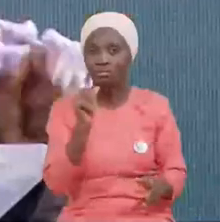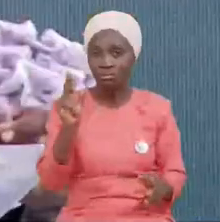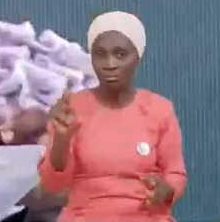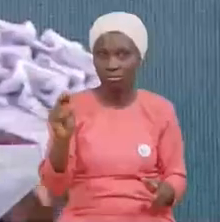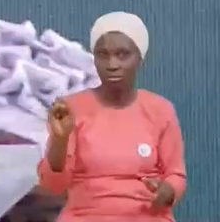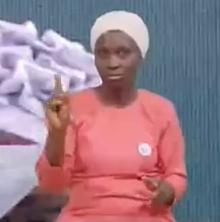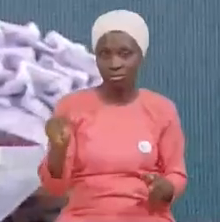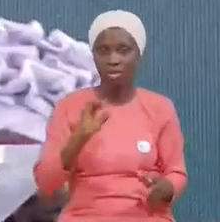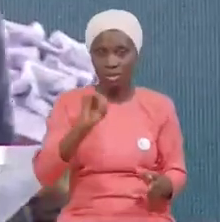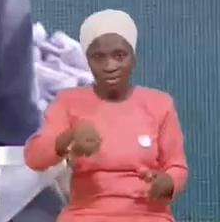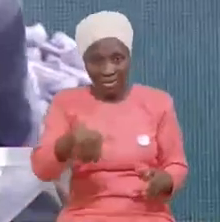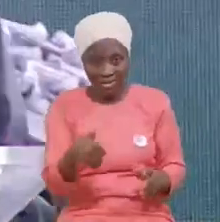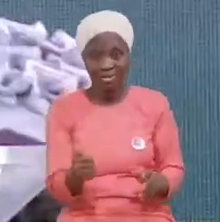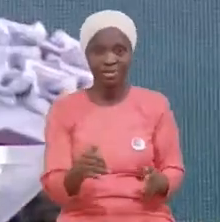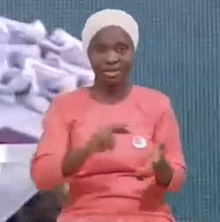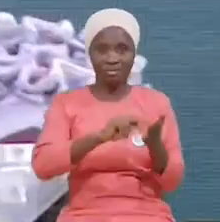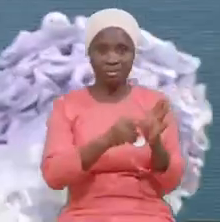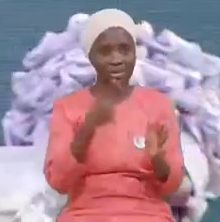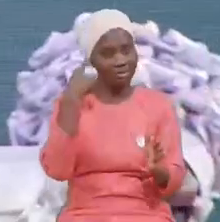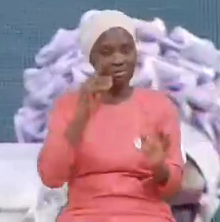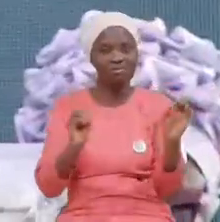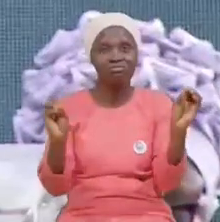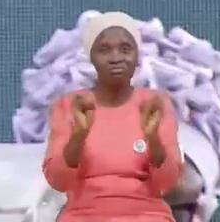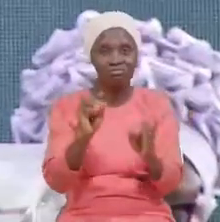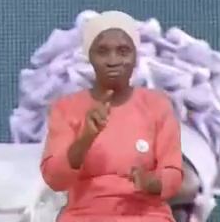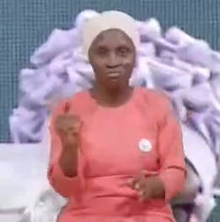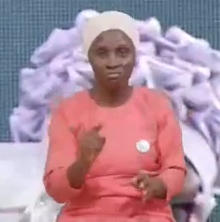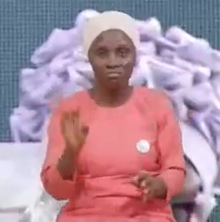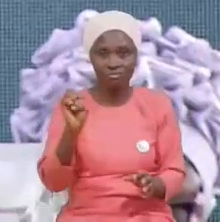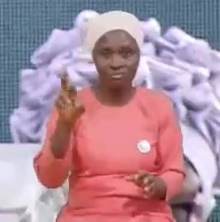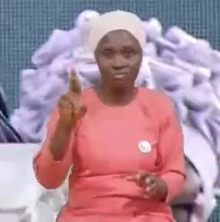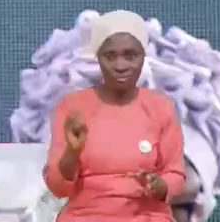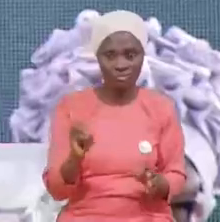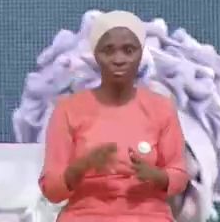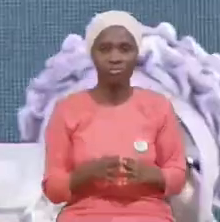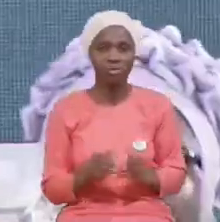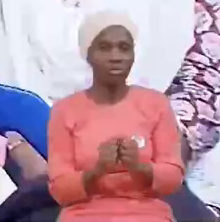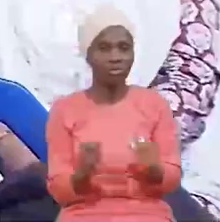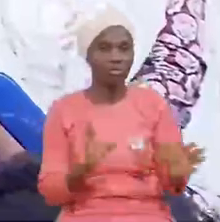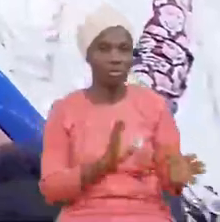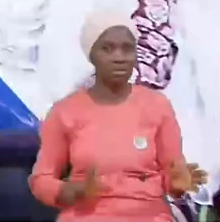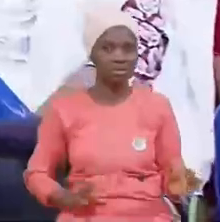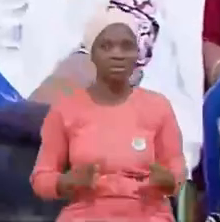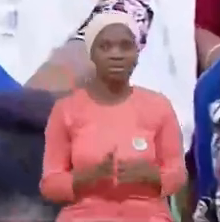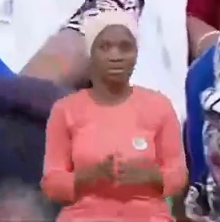Et je ne suis rien peut être résumé en zéro. Sans Christ qui me